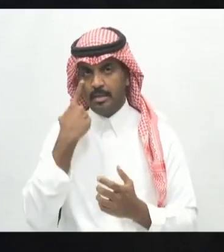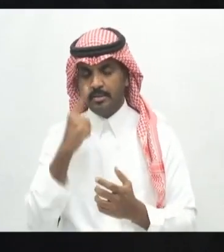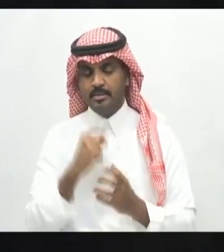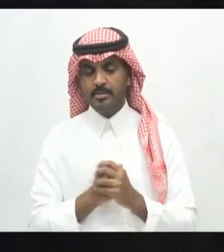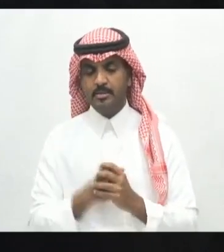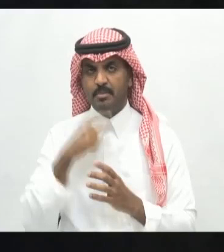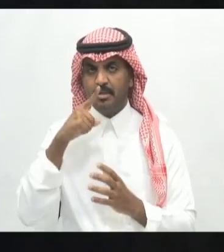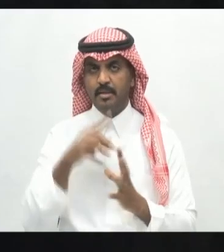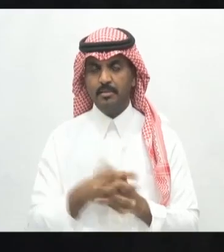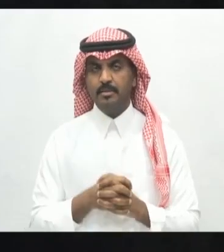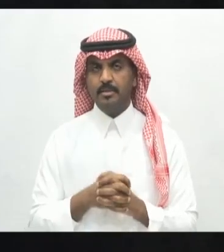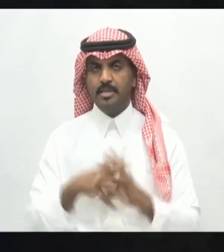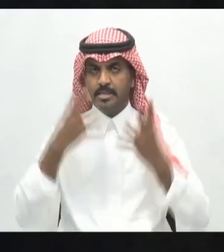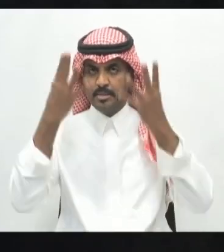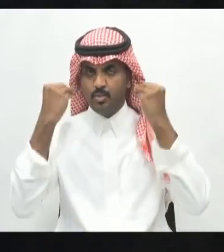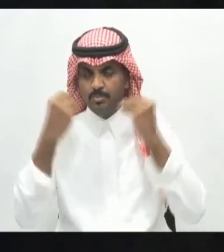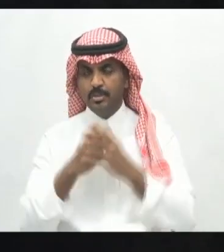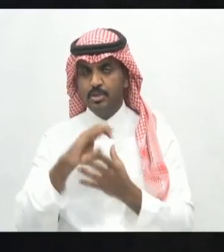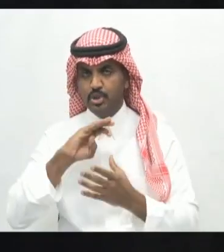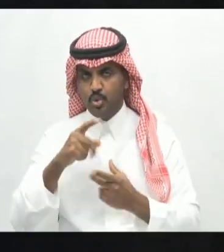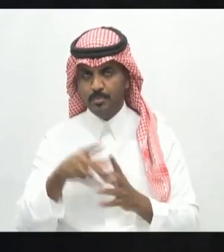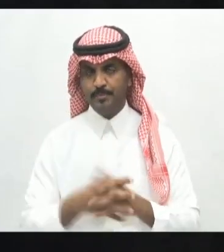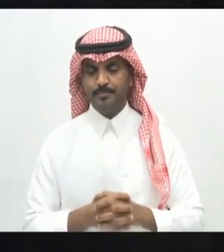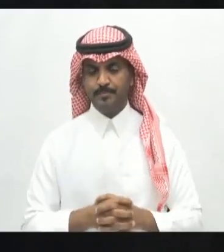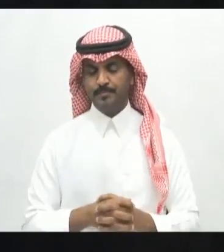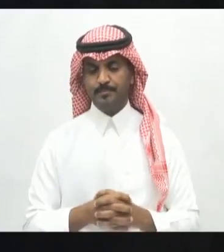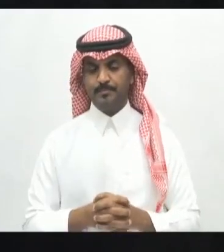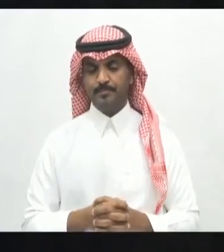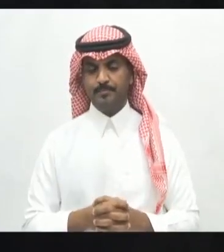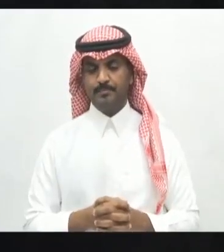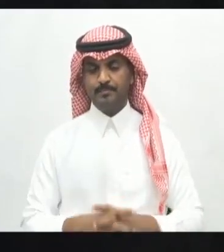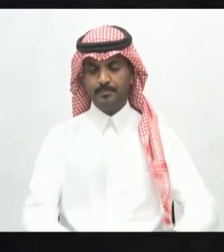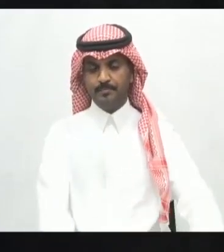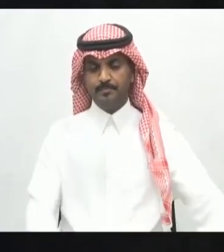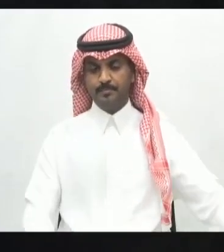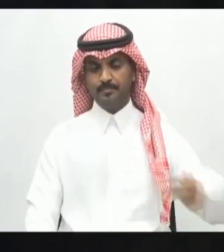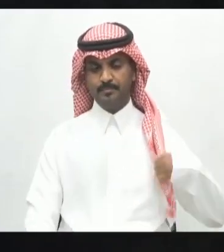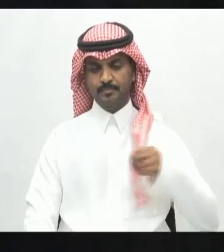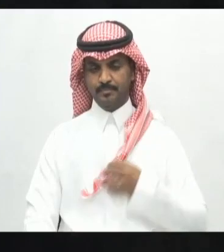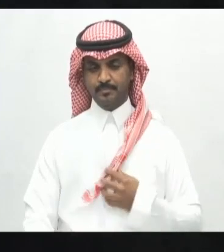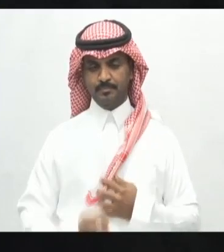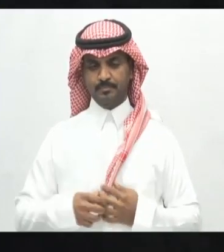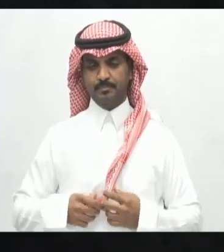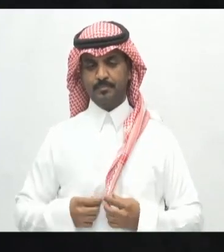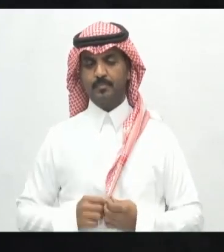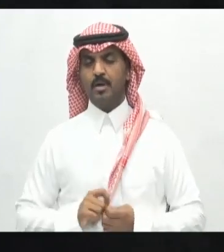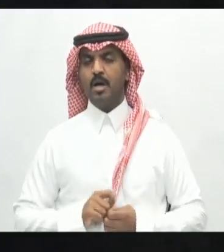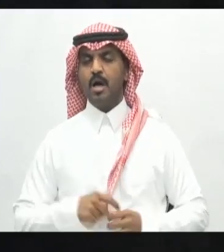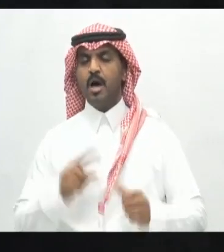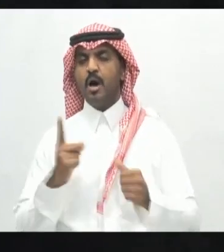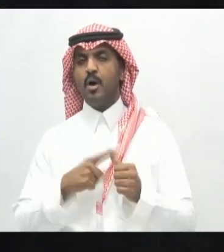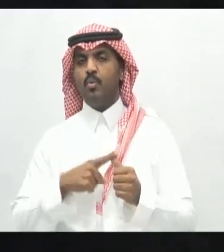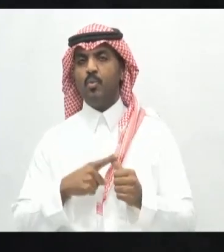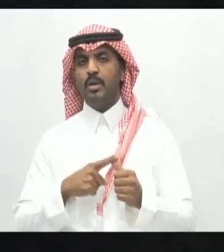حتى باذن الله تعالى نستوعب الجواب عن هذا السؤال اذا نبدا واياكم مع اول محور من محاور